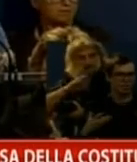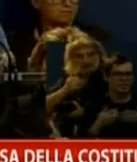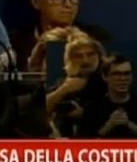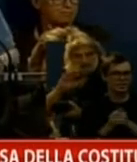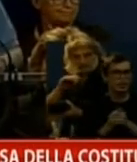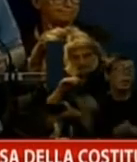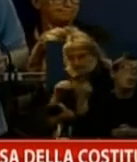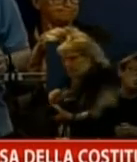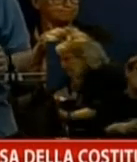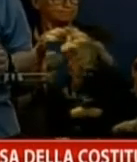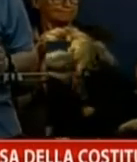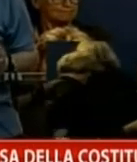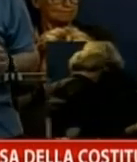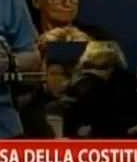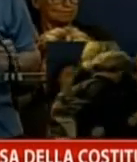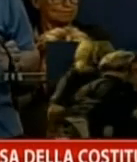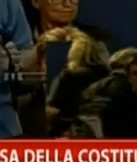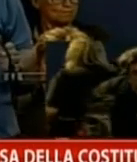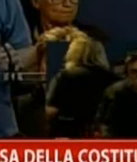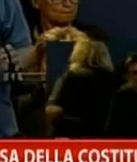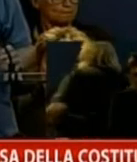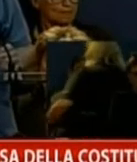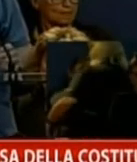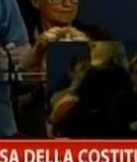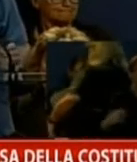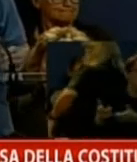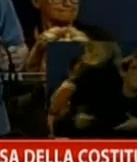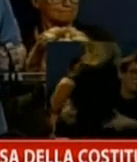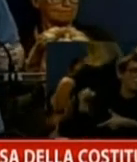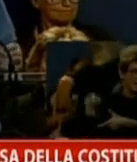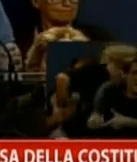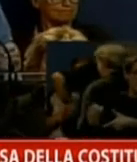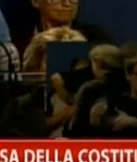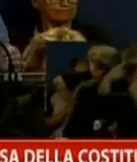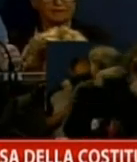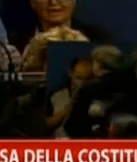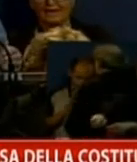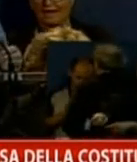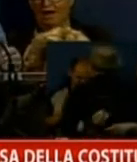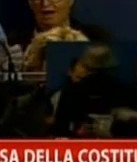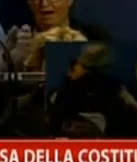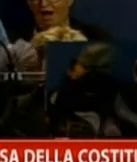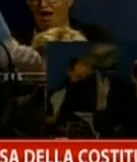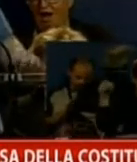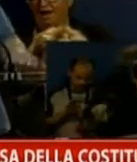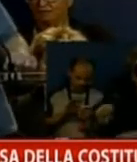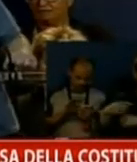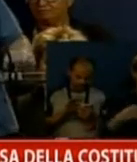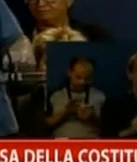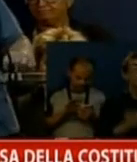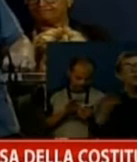nel Parlamento il loro punto d'avvio, avrebbero consentito di presentare su queste materie, su